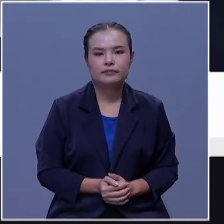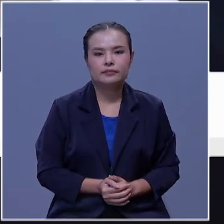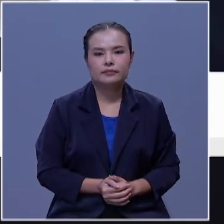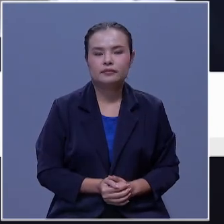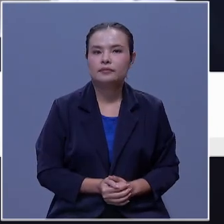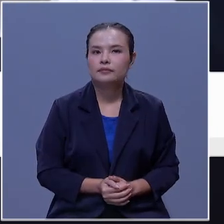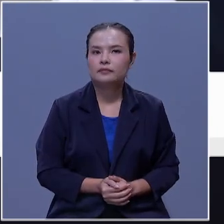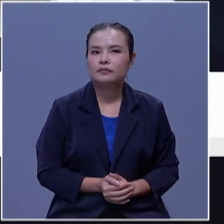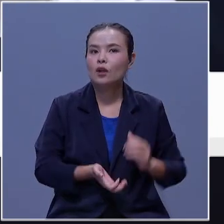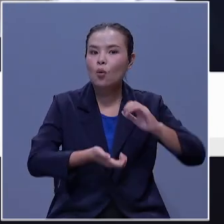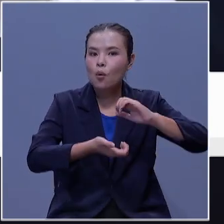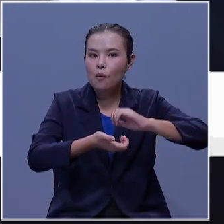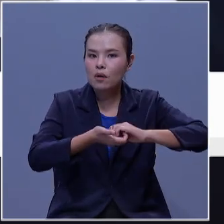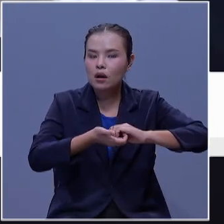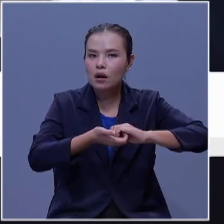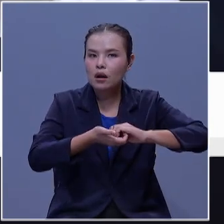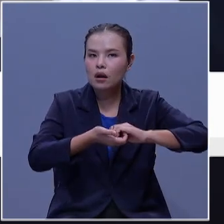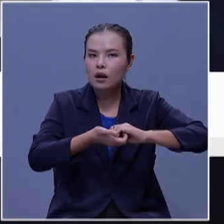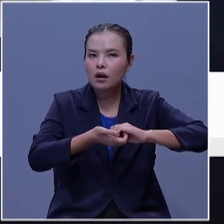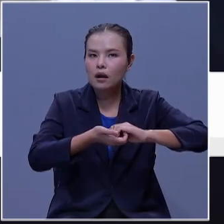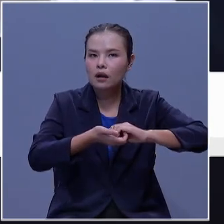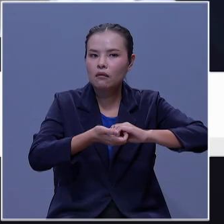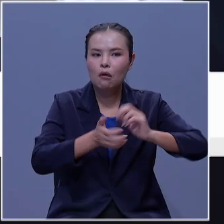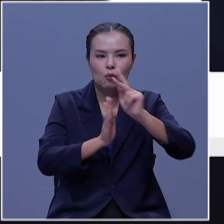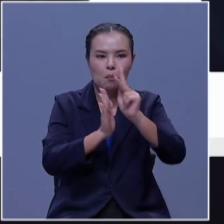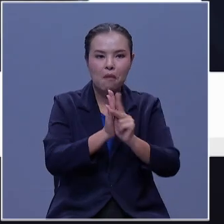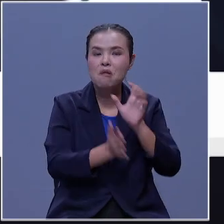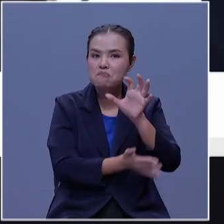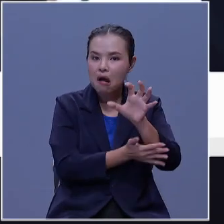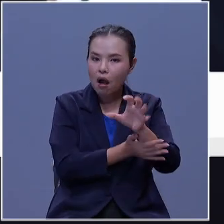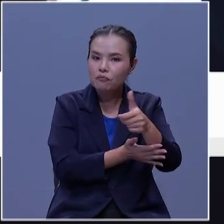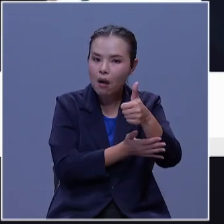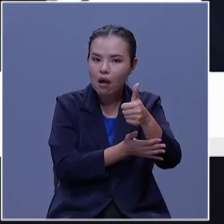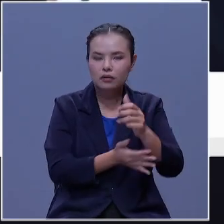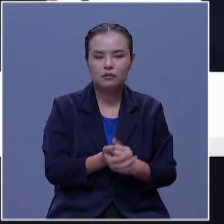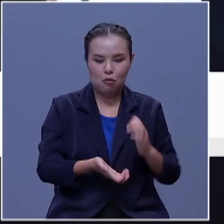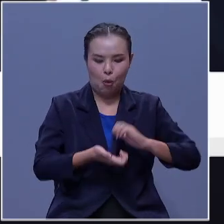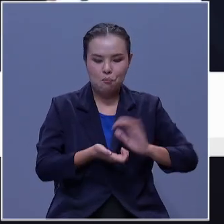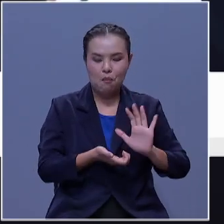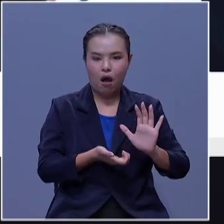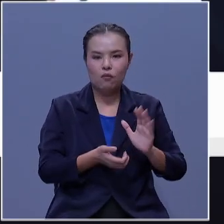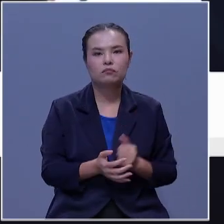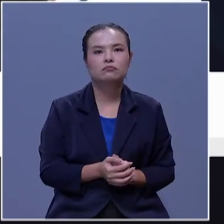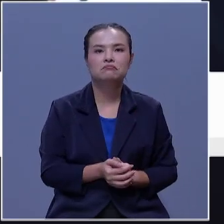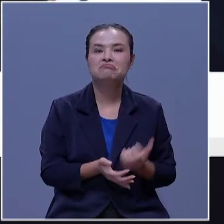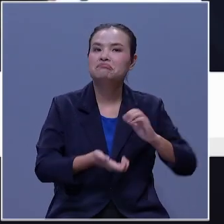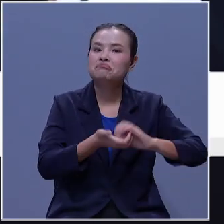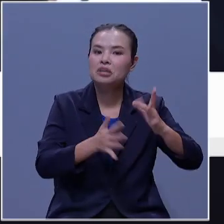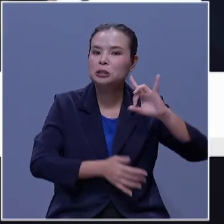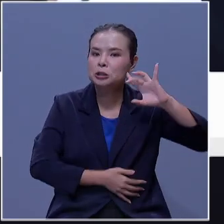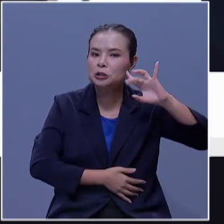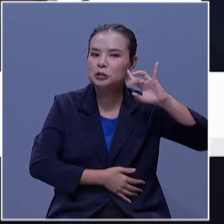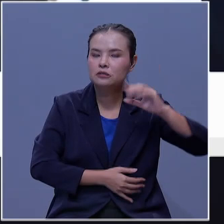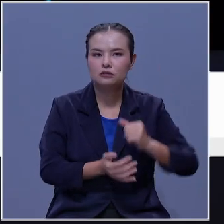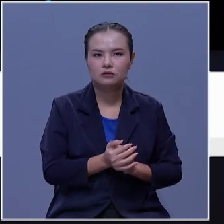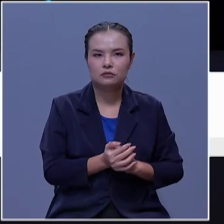ถ้าขอความร่วมมือมันไม่มีสถานะในทางกฎหมายบังคับไหม ทีนี้เนี่ยถ้าไม่ให้ความร่วมมือเราก็จะส่งทีมไปเนี่ยไปดักข้